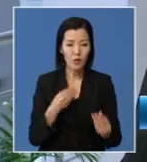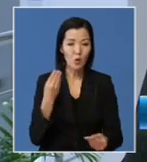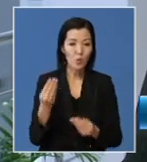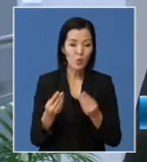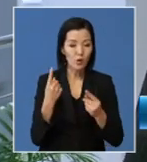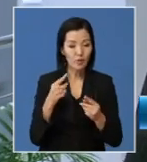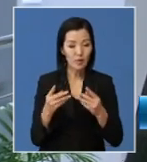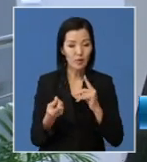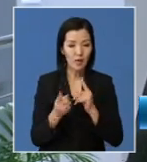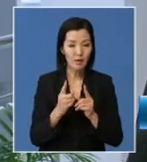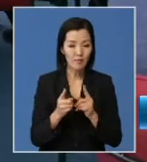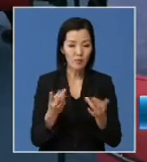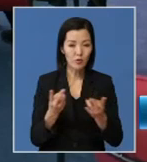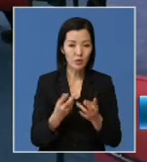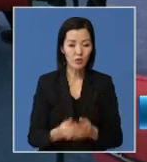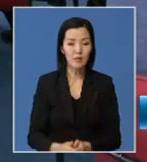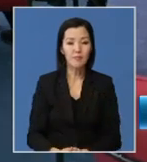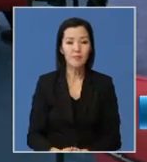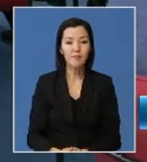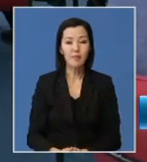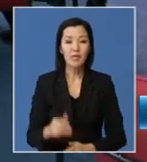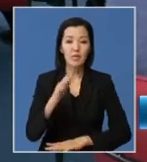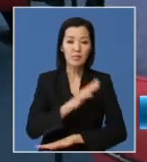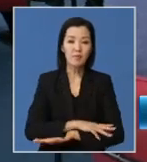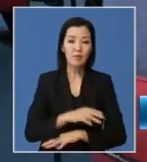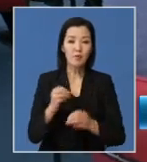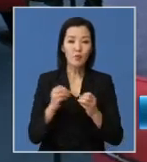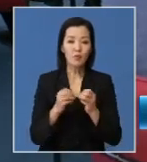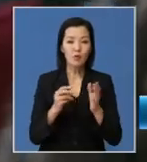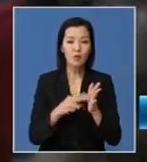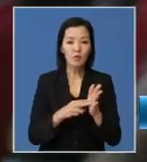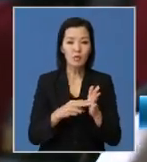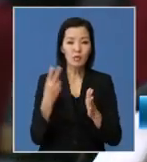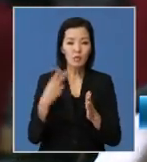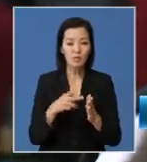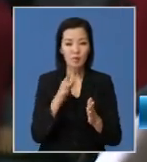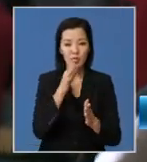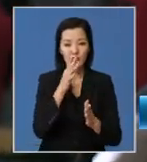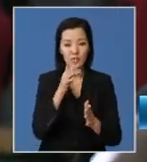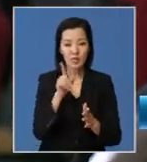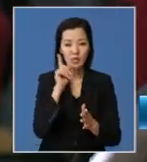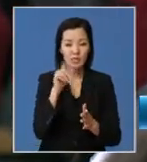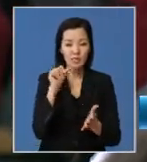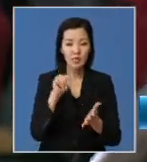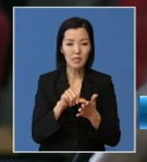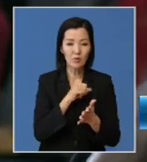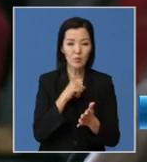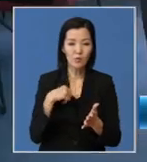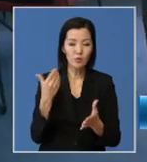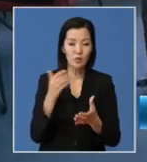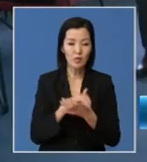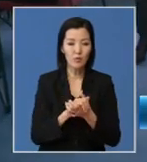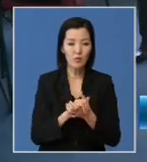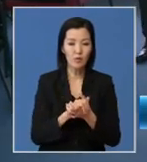болсын, жас буынға қажет. Шеберлік сағатына 17-20 жас аралығындағы жастар қатысты. Өзін-өзі тану әдісі әсіресе